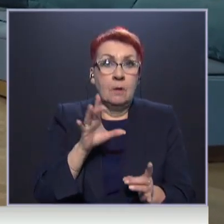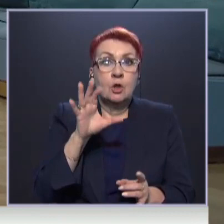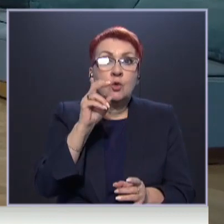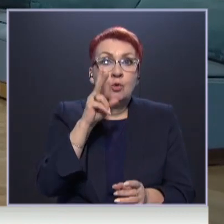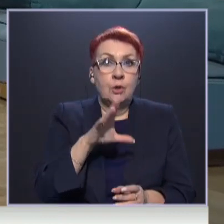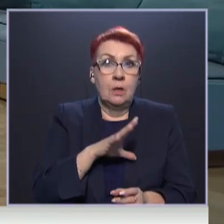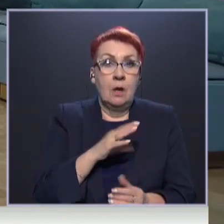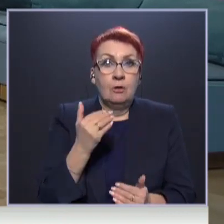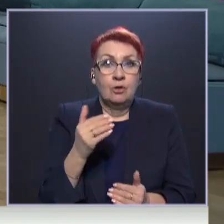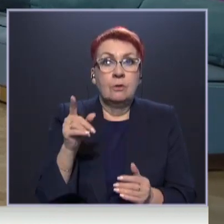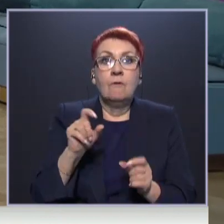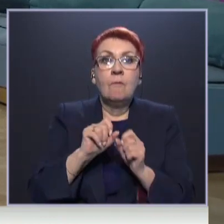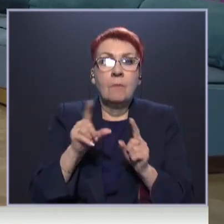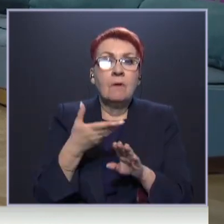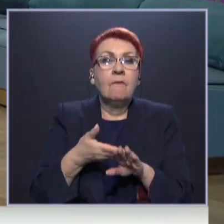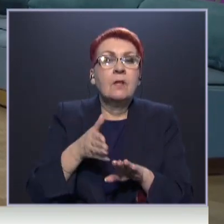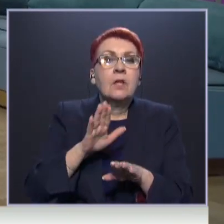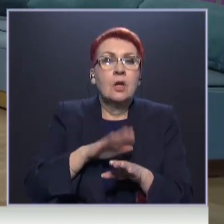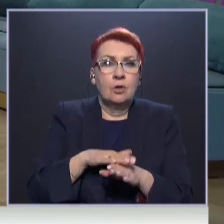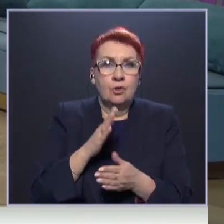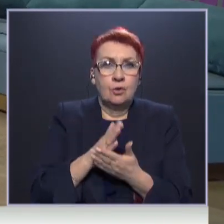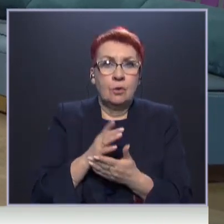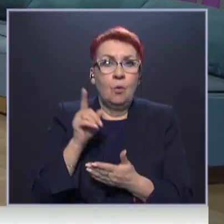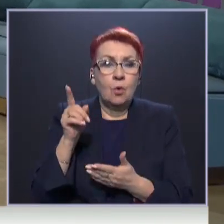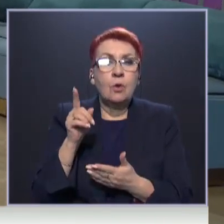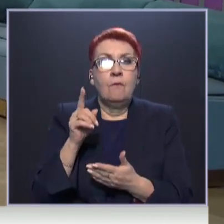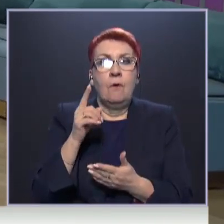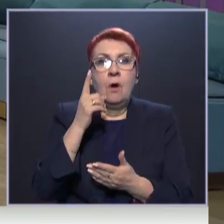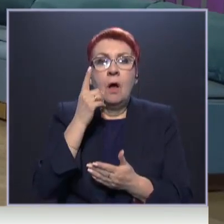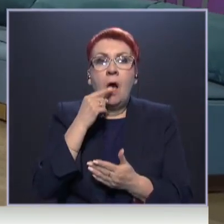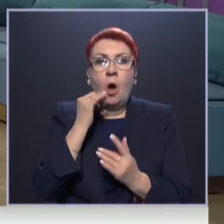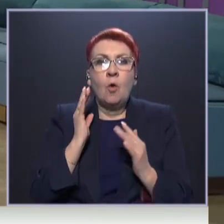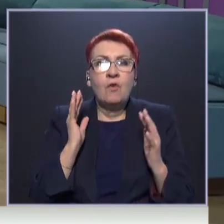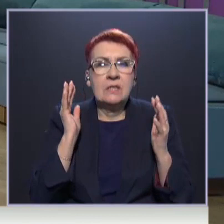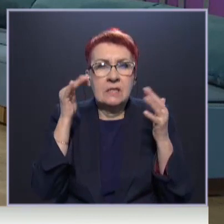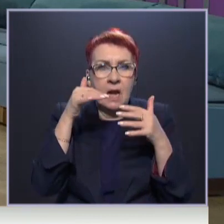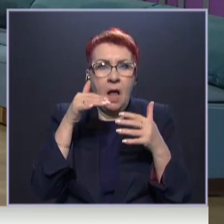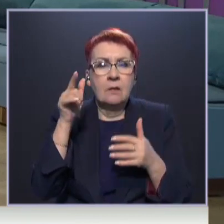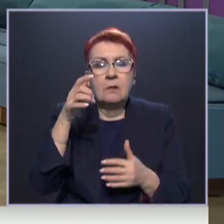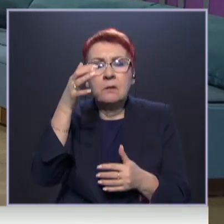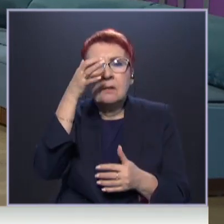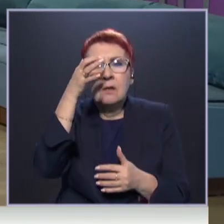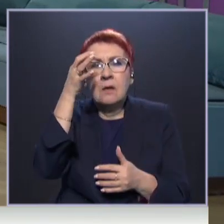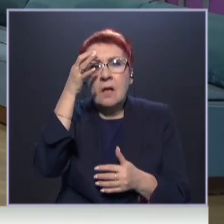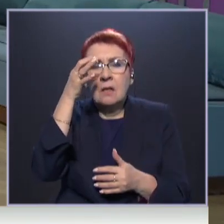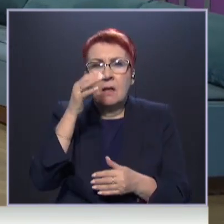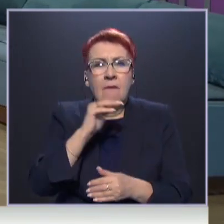находится в больнице в тяжелом состоянии. У него произошло кровоизлияние в мозг. Он мучается головными адскими